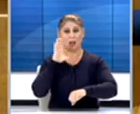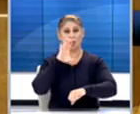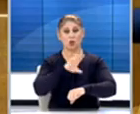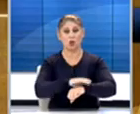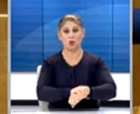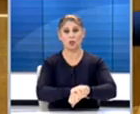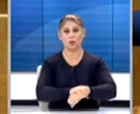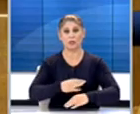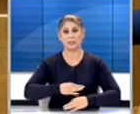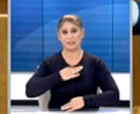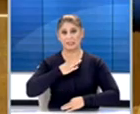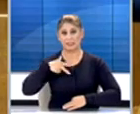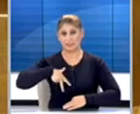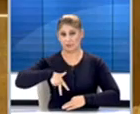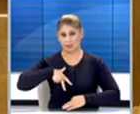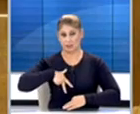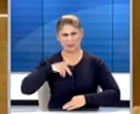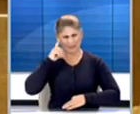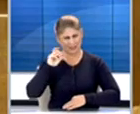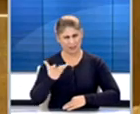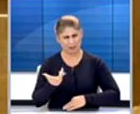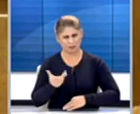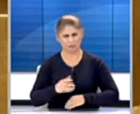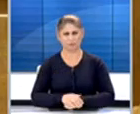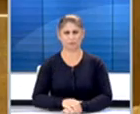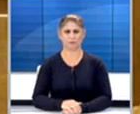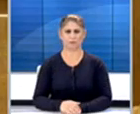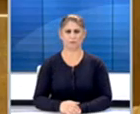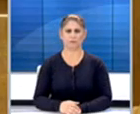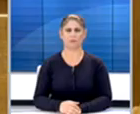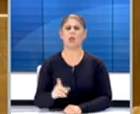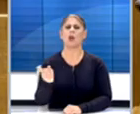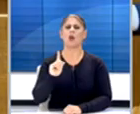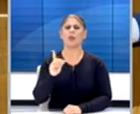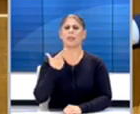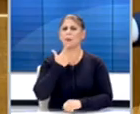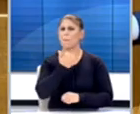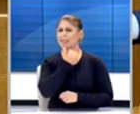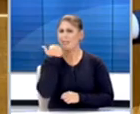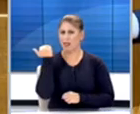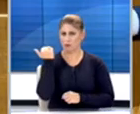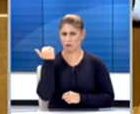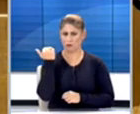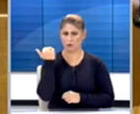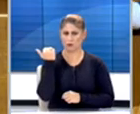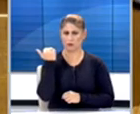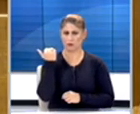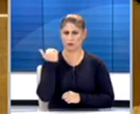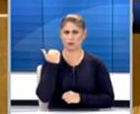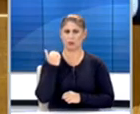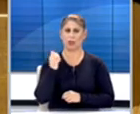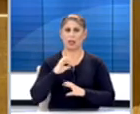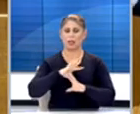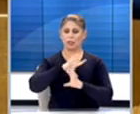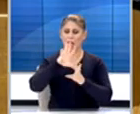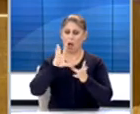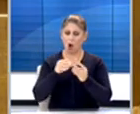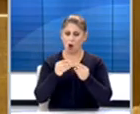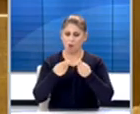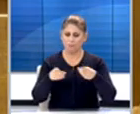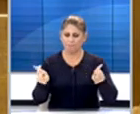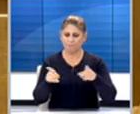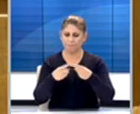ενοχικός κύριε της κυβέρνησης. Και ξέρετε γιατί? Όχι γιατί μετάνιωσε για όσα ενορχίστρωσε εναντίον